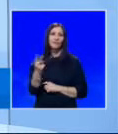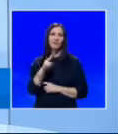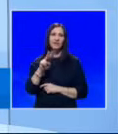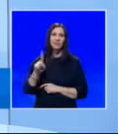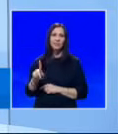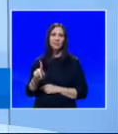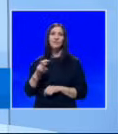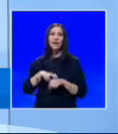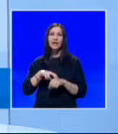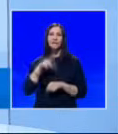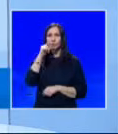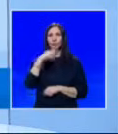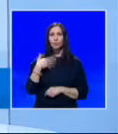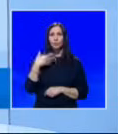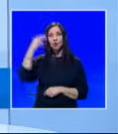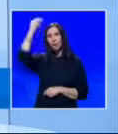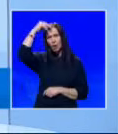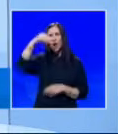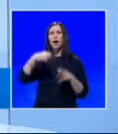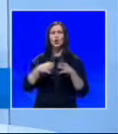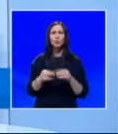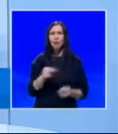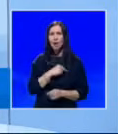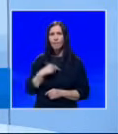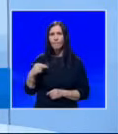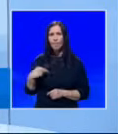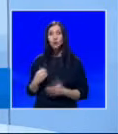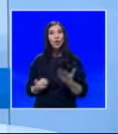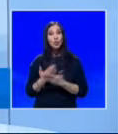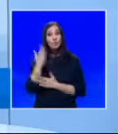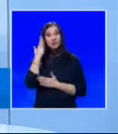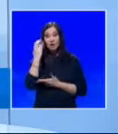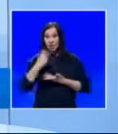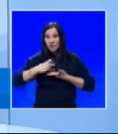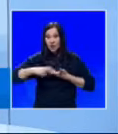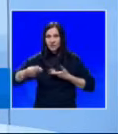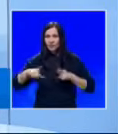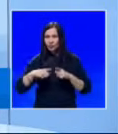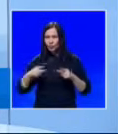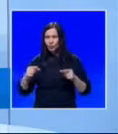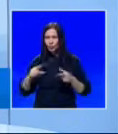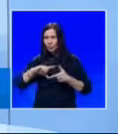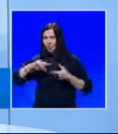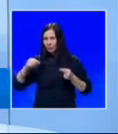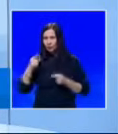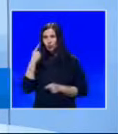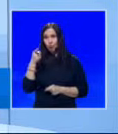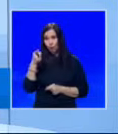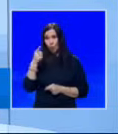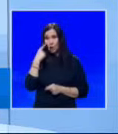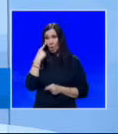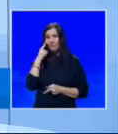година декември Путин поиска България, Румъния, Полша, новите страни да излязат от НАТО. Той се опитва да